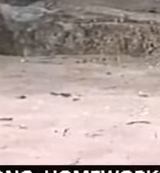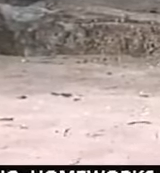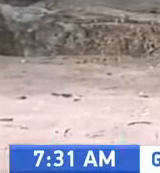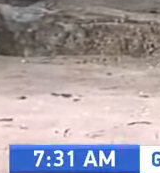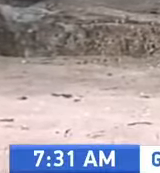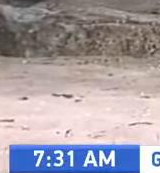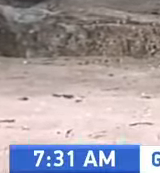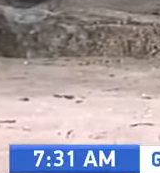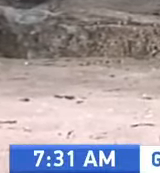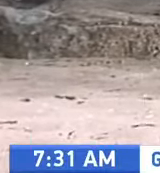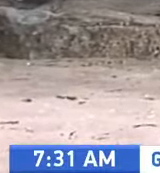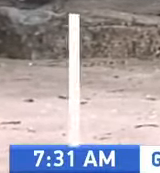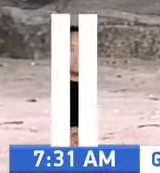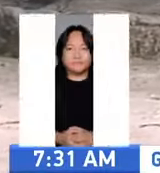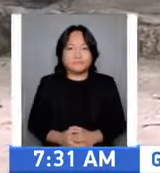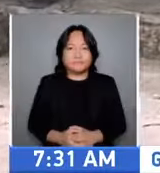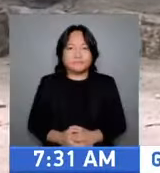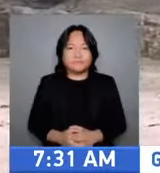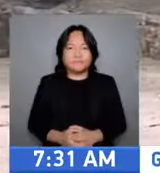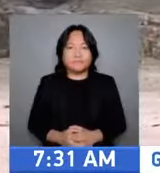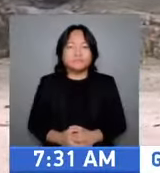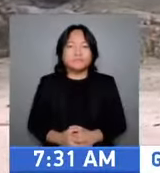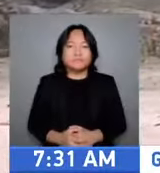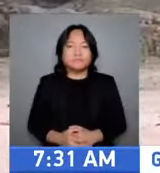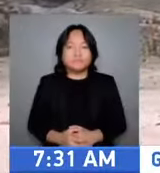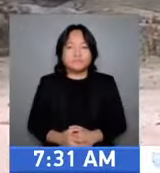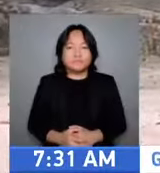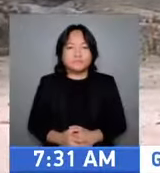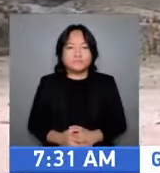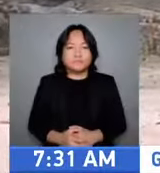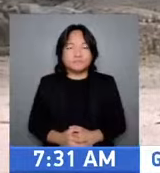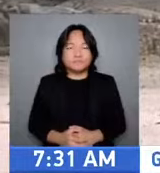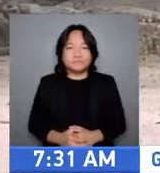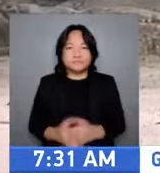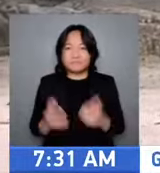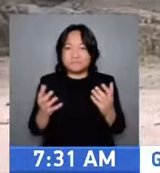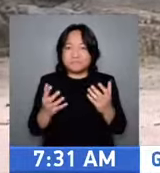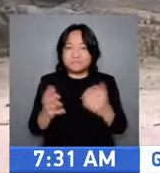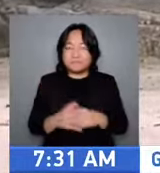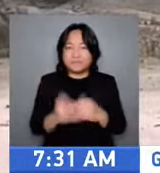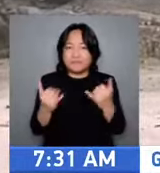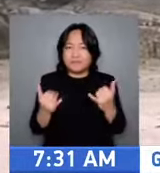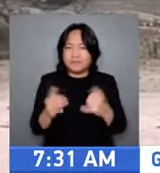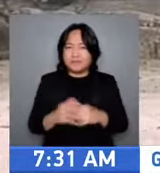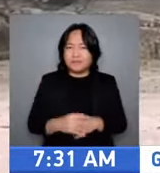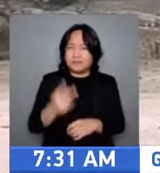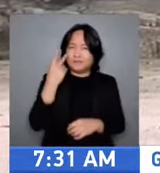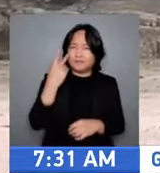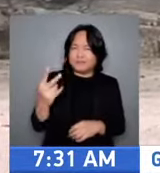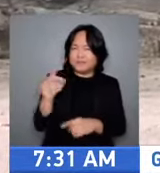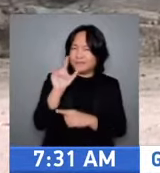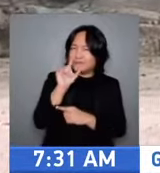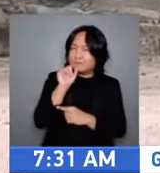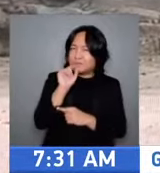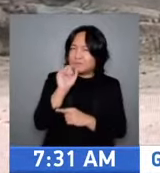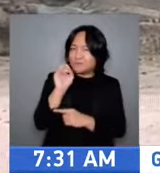Ito na, ano ba? Kita mo, ano ba yun? Is it a bird? Huh? Or is it a plane?